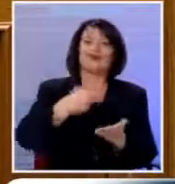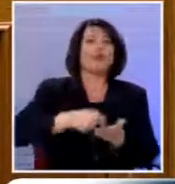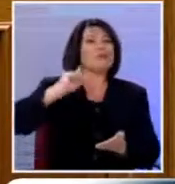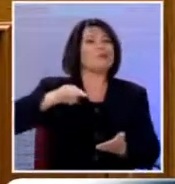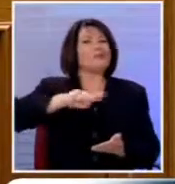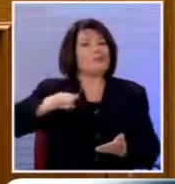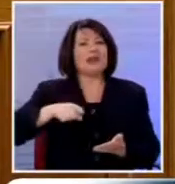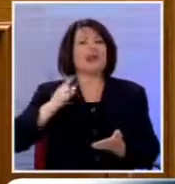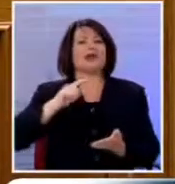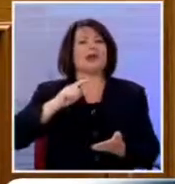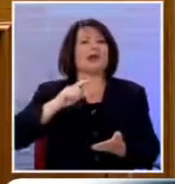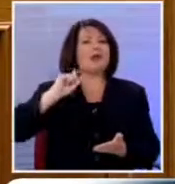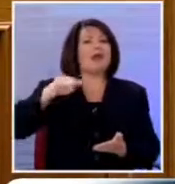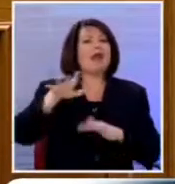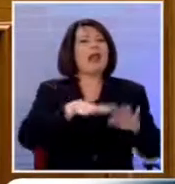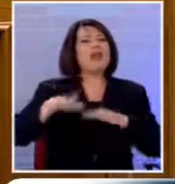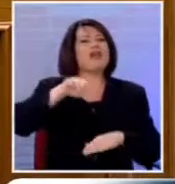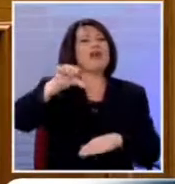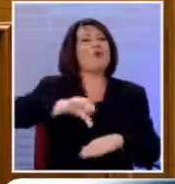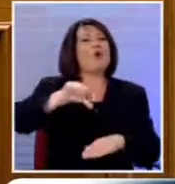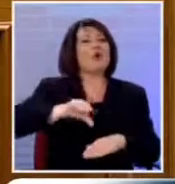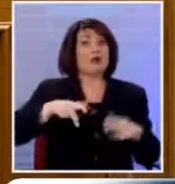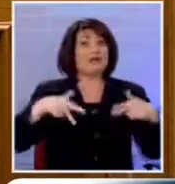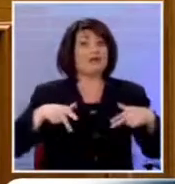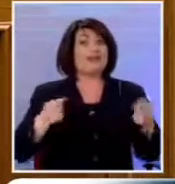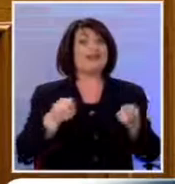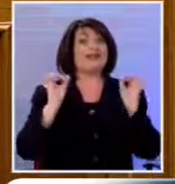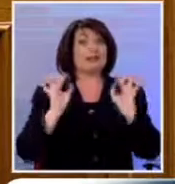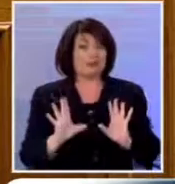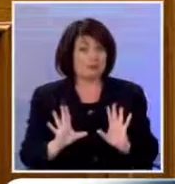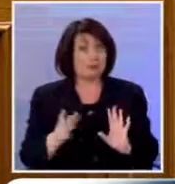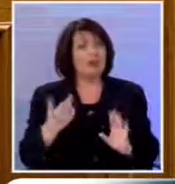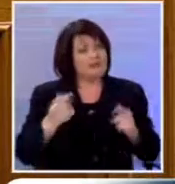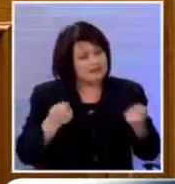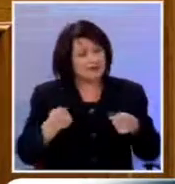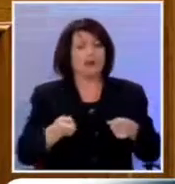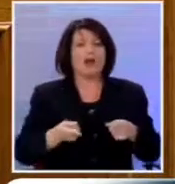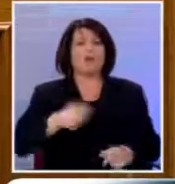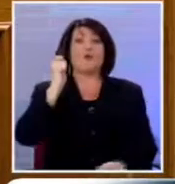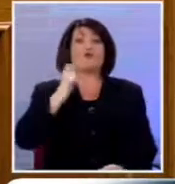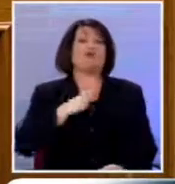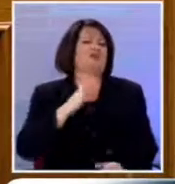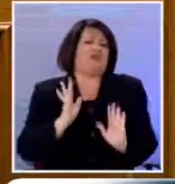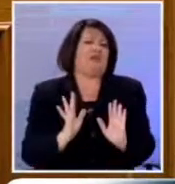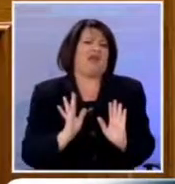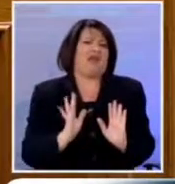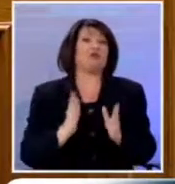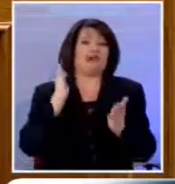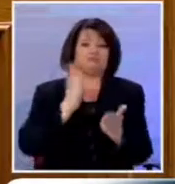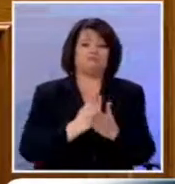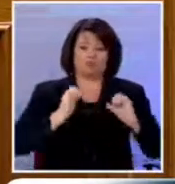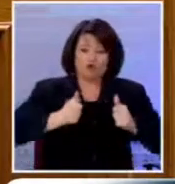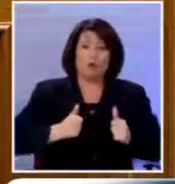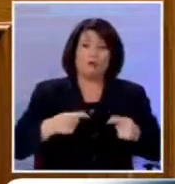φοροδιαφυγής και του λαθρεμπορίου που η κυβέρνησή σας δεν τόλμησε να αγγίξει, γιατί δεν είχε ούτε την πολιτική βούληση ούτε την αποφασιστικότητα